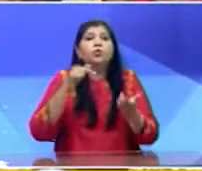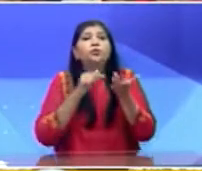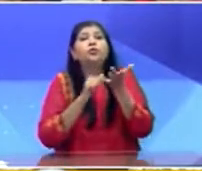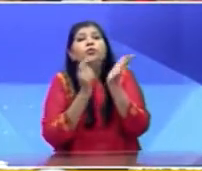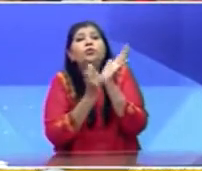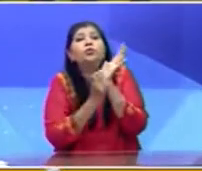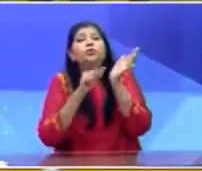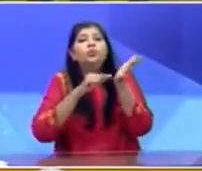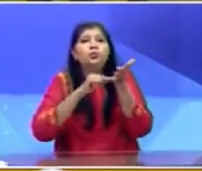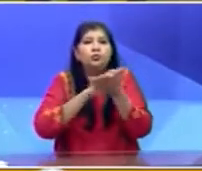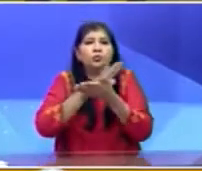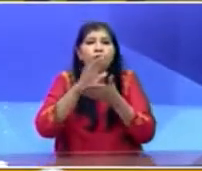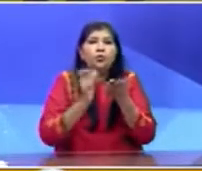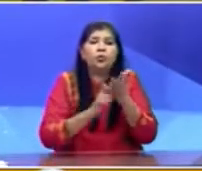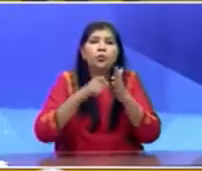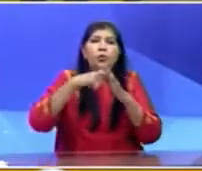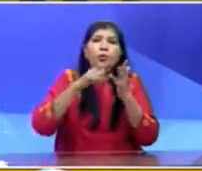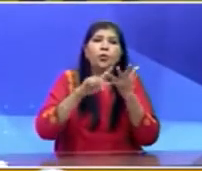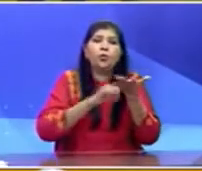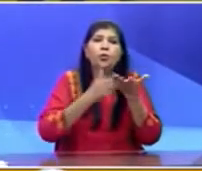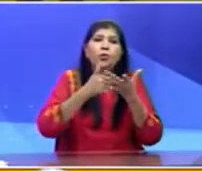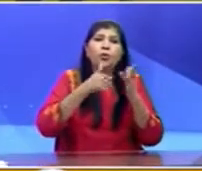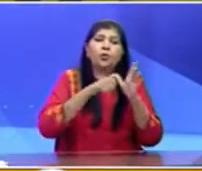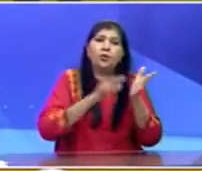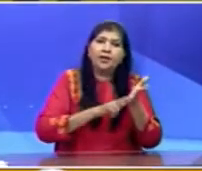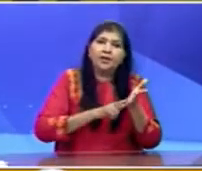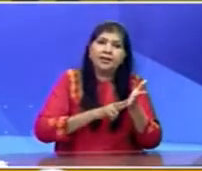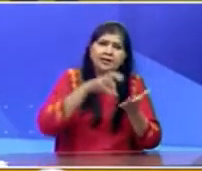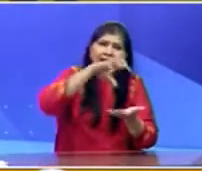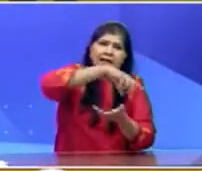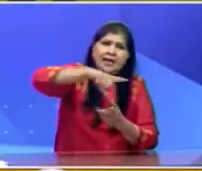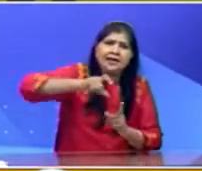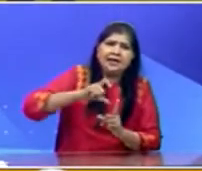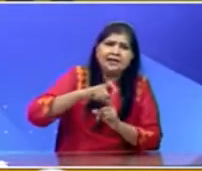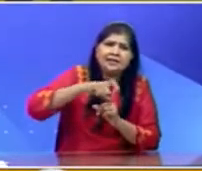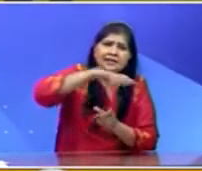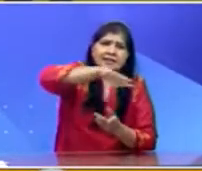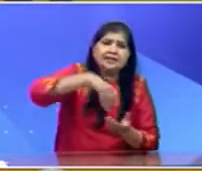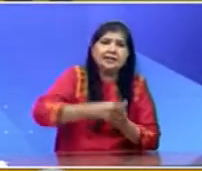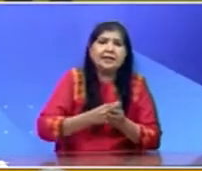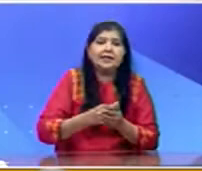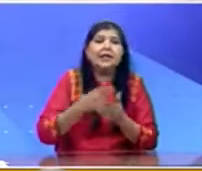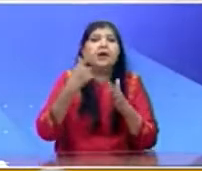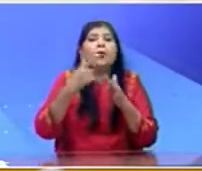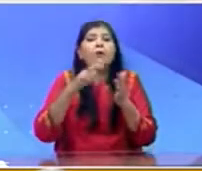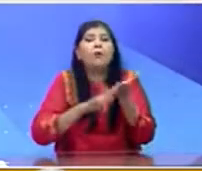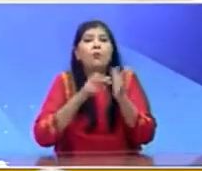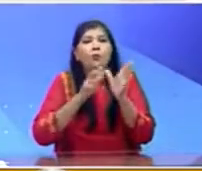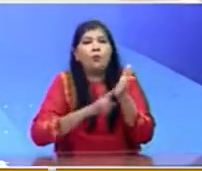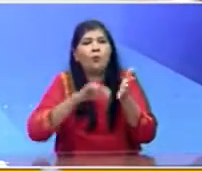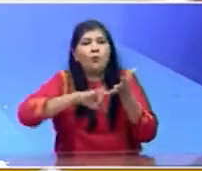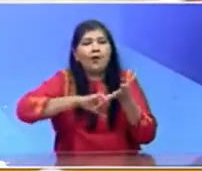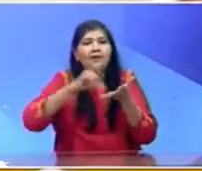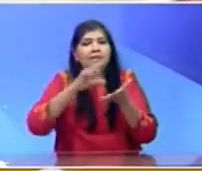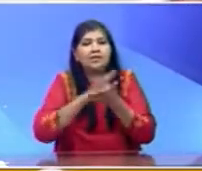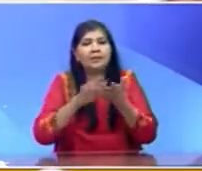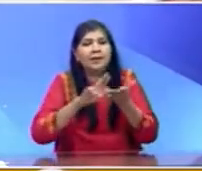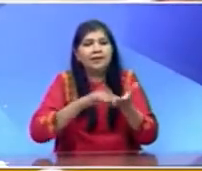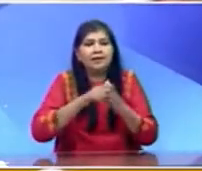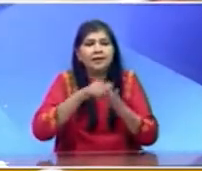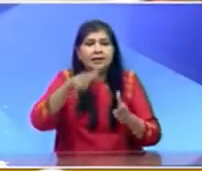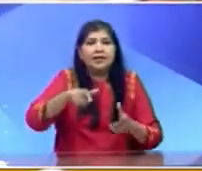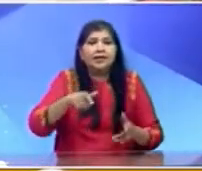के वांची मणियाच्ची जंक्शन के बारे में जानने को मिलेगा। ये स्टेशन